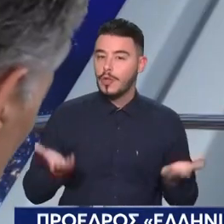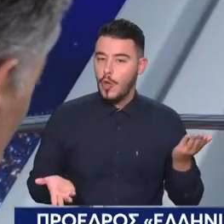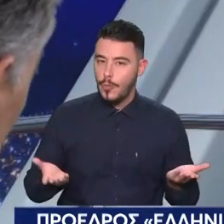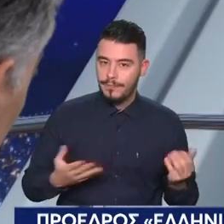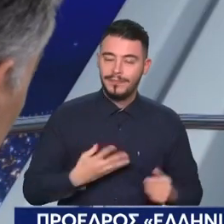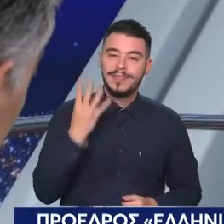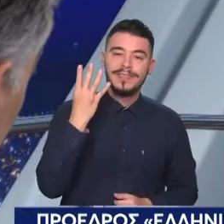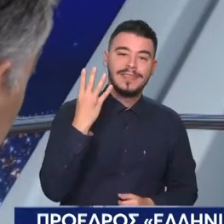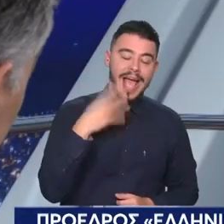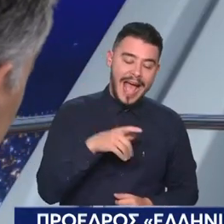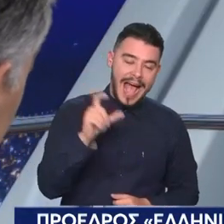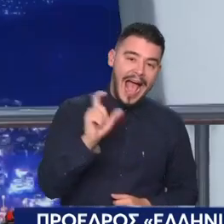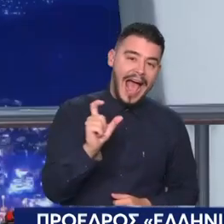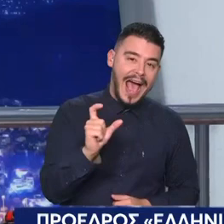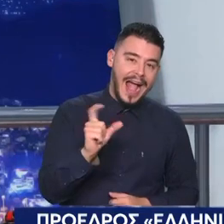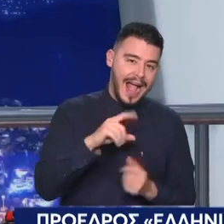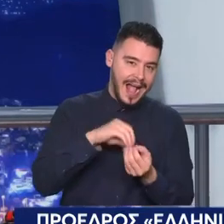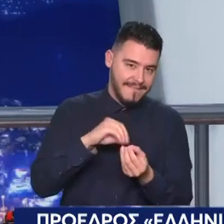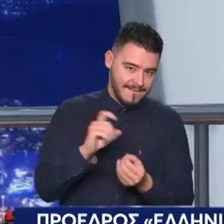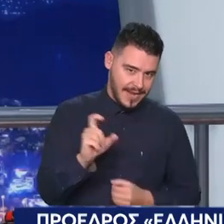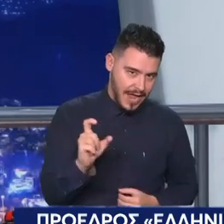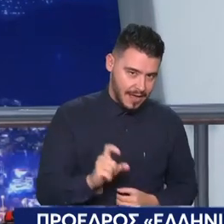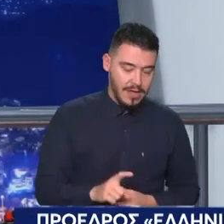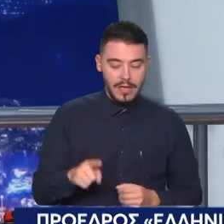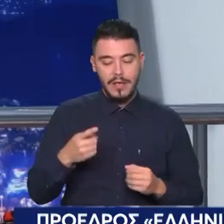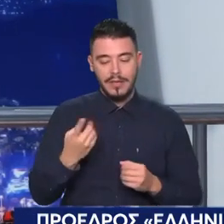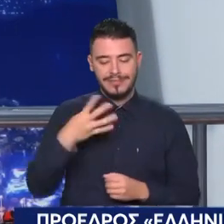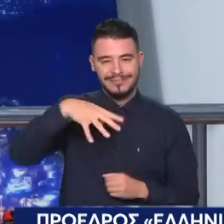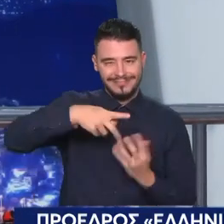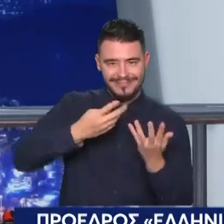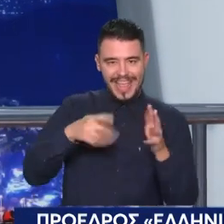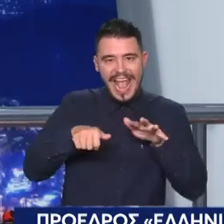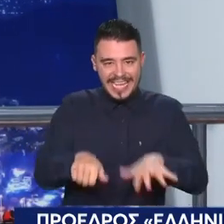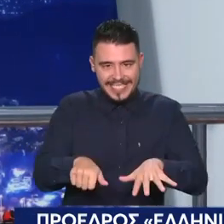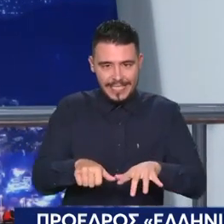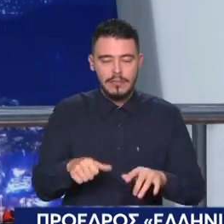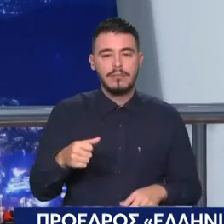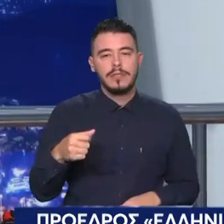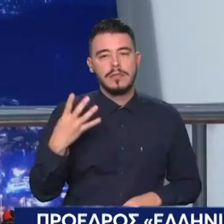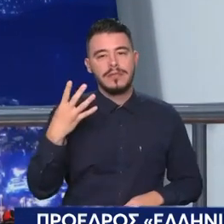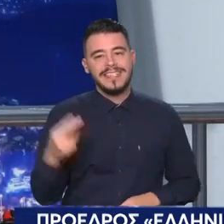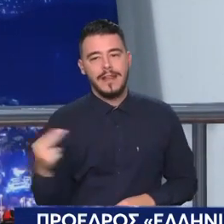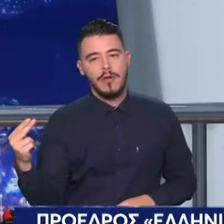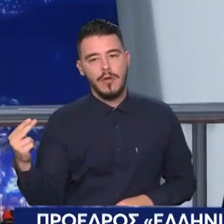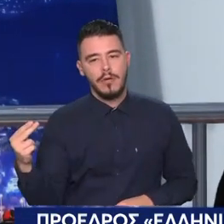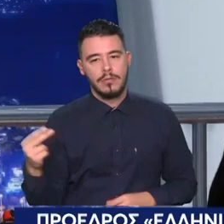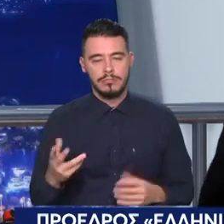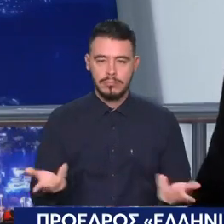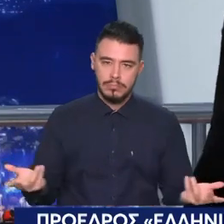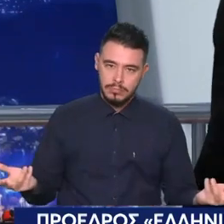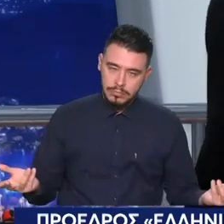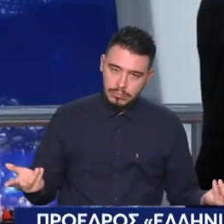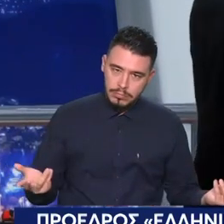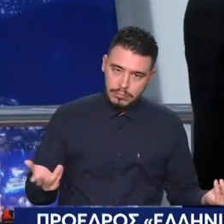η εξάδα. Ακούστε, 4 ευρώ η εξάδα. Δηλαδή η μέλισσα πετάει με κυροζίνη και οι